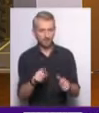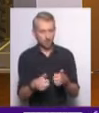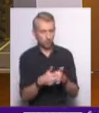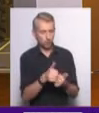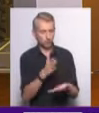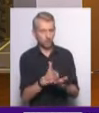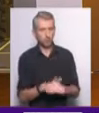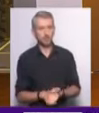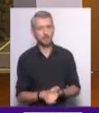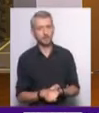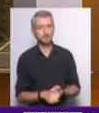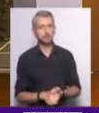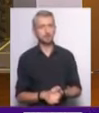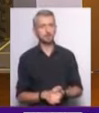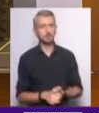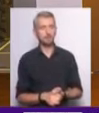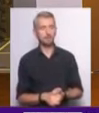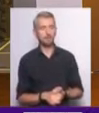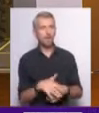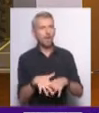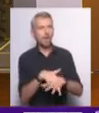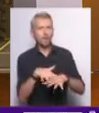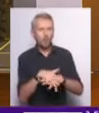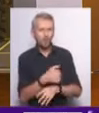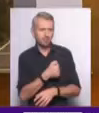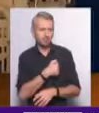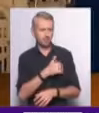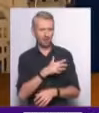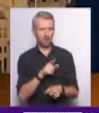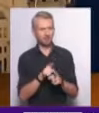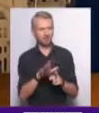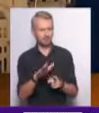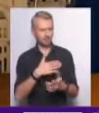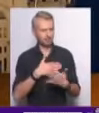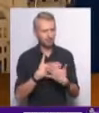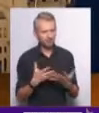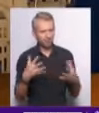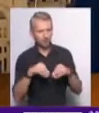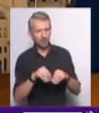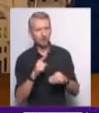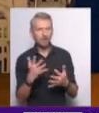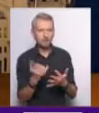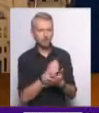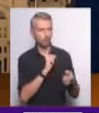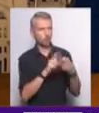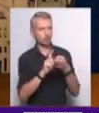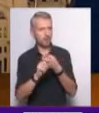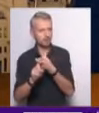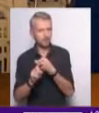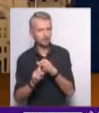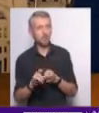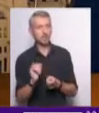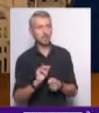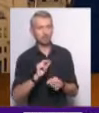знаходиться. І громада, на жаль, там була на той момент не настільки об'єднана, але знайшов контакти. І